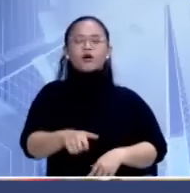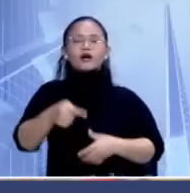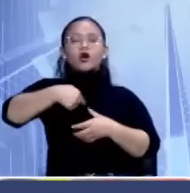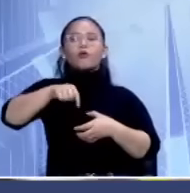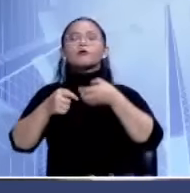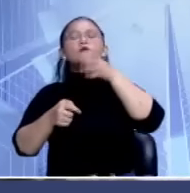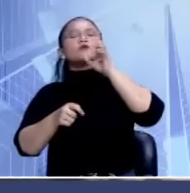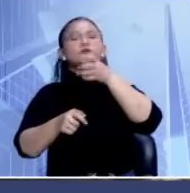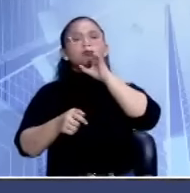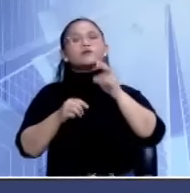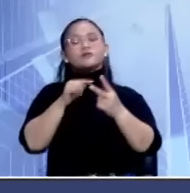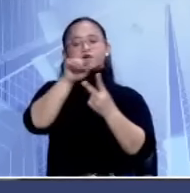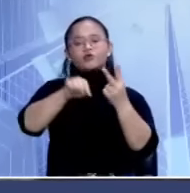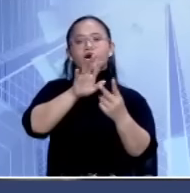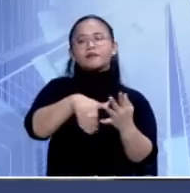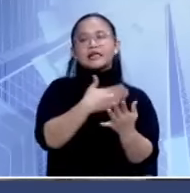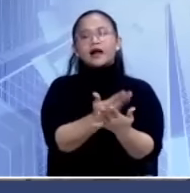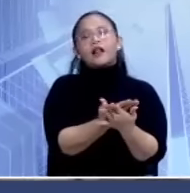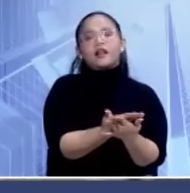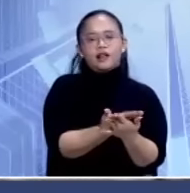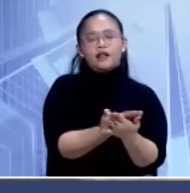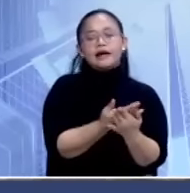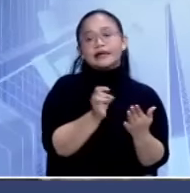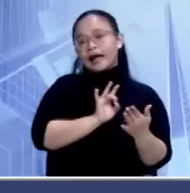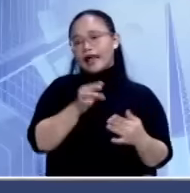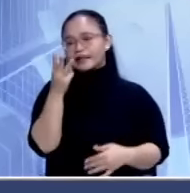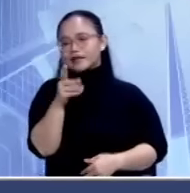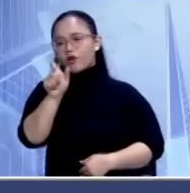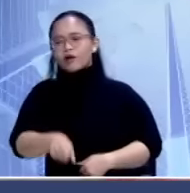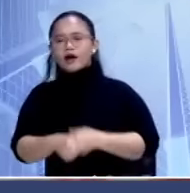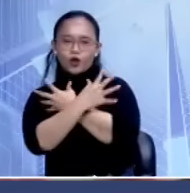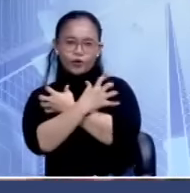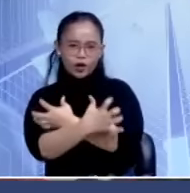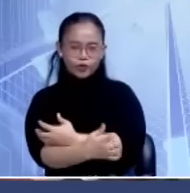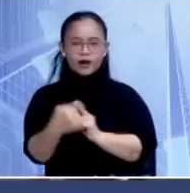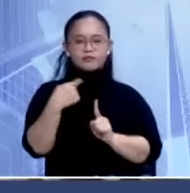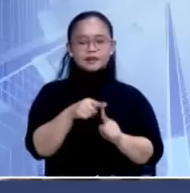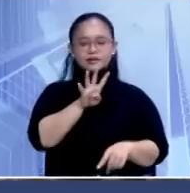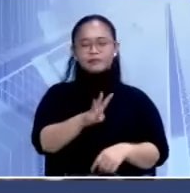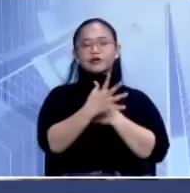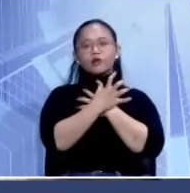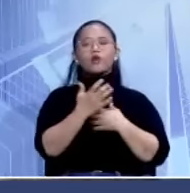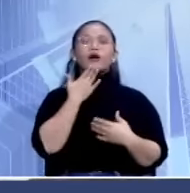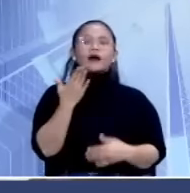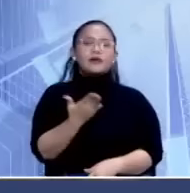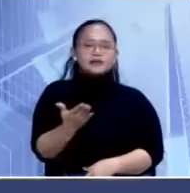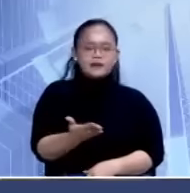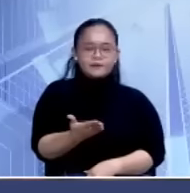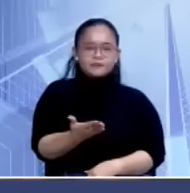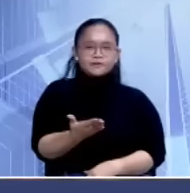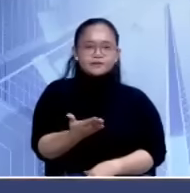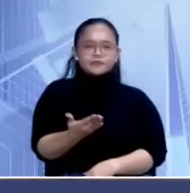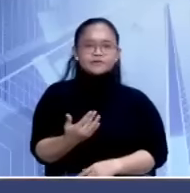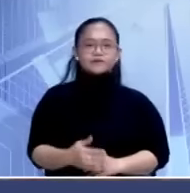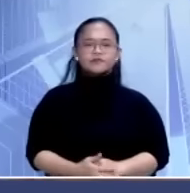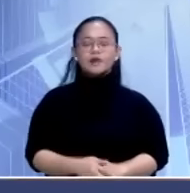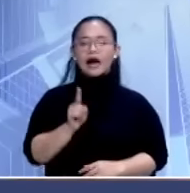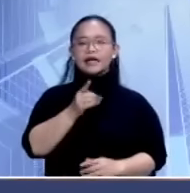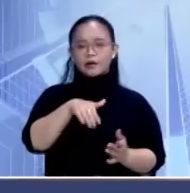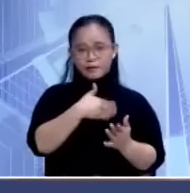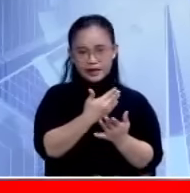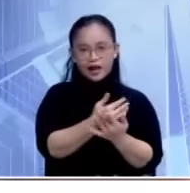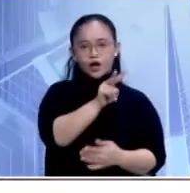warung tewas di lokasi. Selain itu, 3 orang luka berat dan 4 luka ringan. Korban meninggal dunia